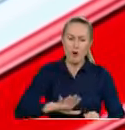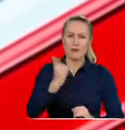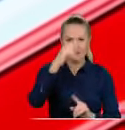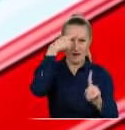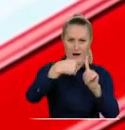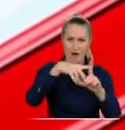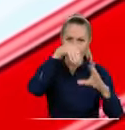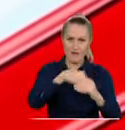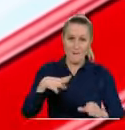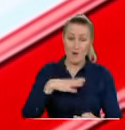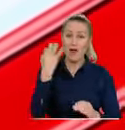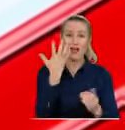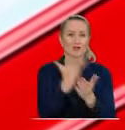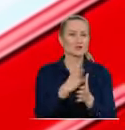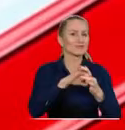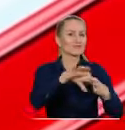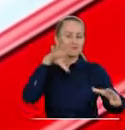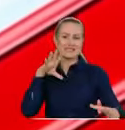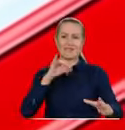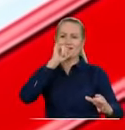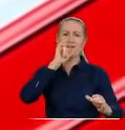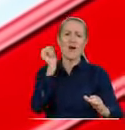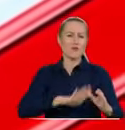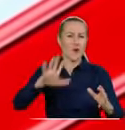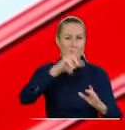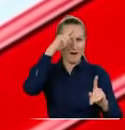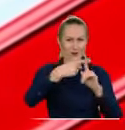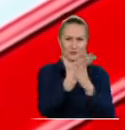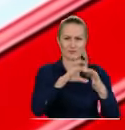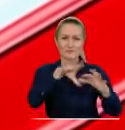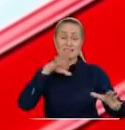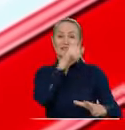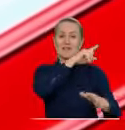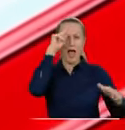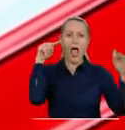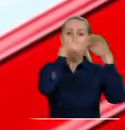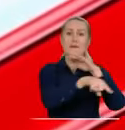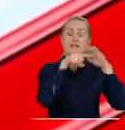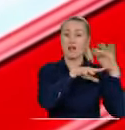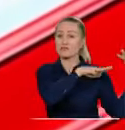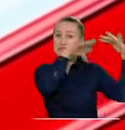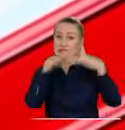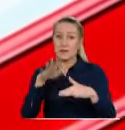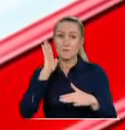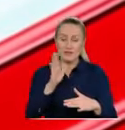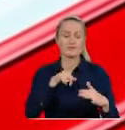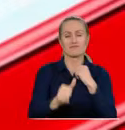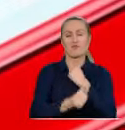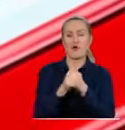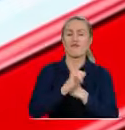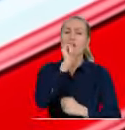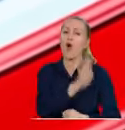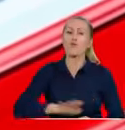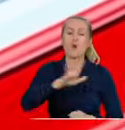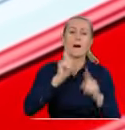chwili odchodzi od chrześcijańskich korzeni i zalew imigrantów spowoduje, że Europa zatraci swoją